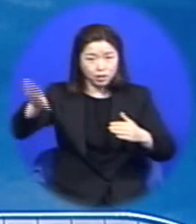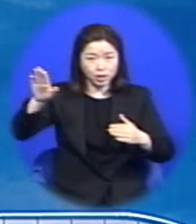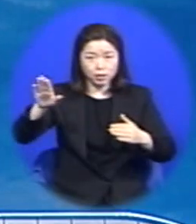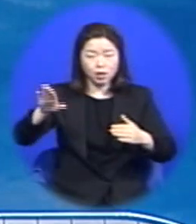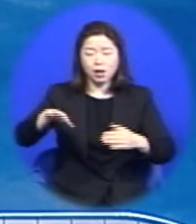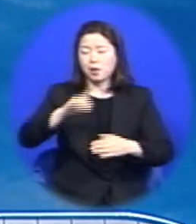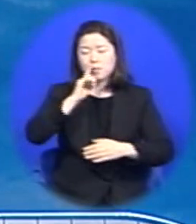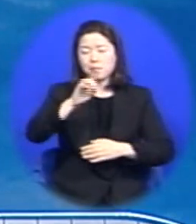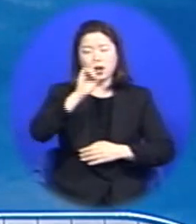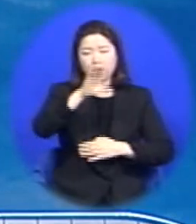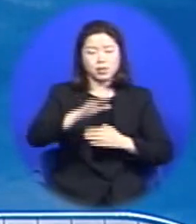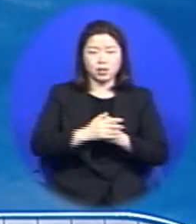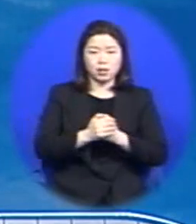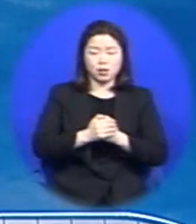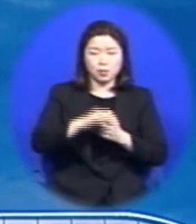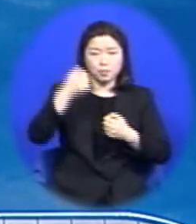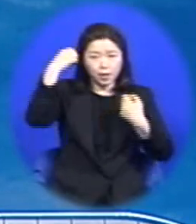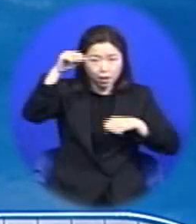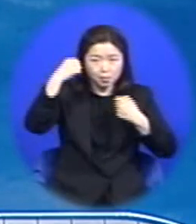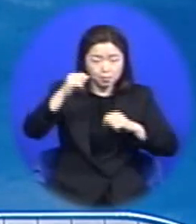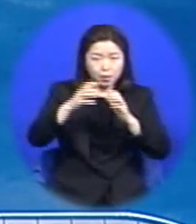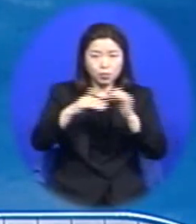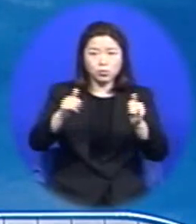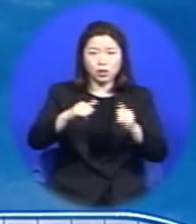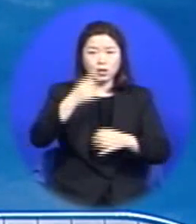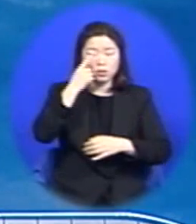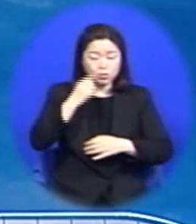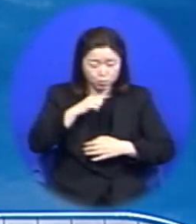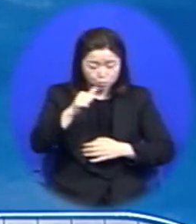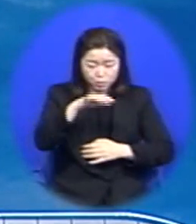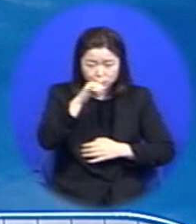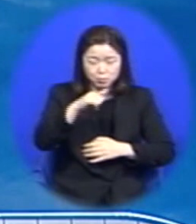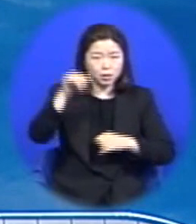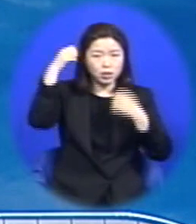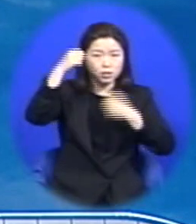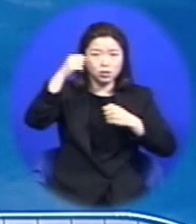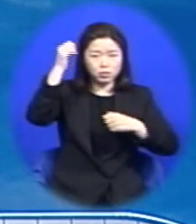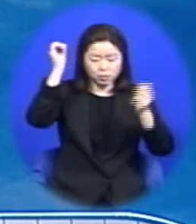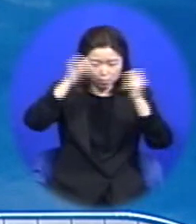돼요. 배우가 졸고 있으면 연극 다 망치는 겁니다.